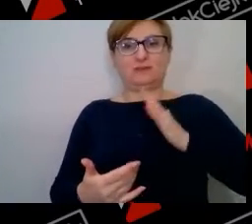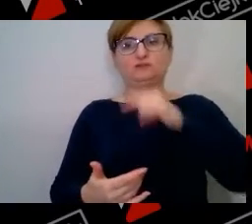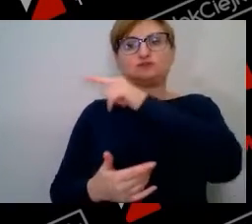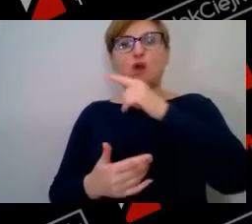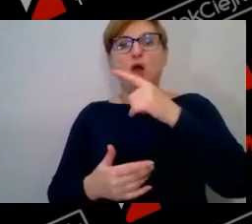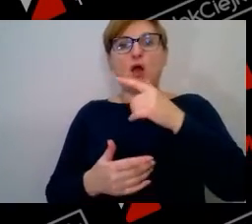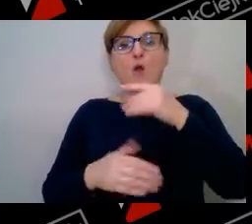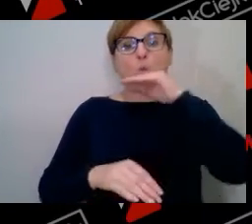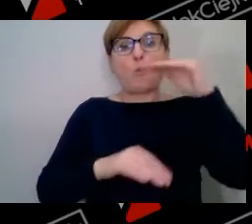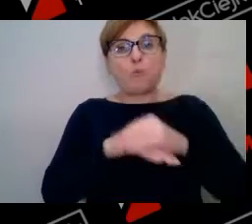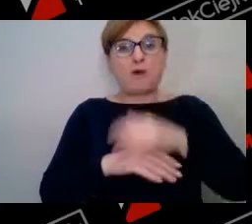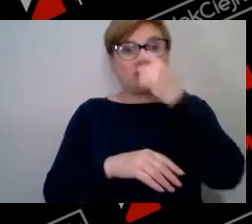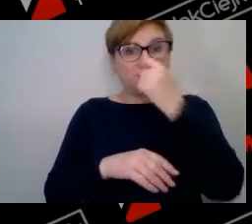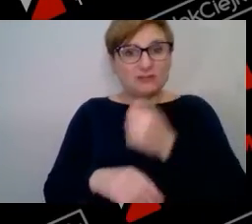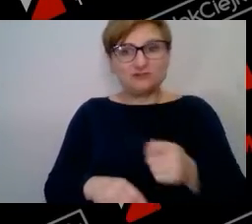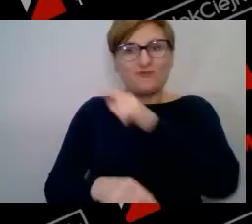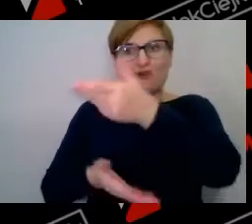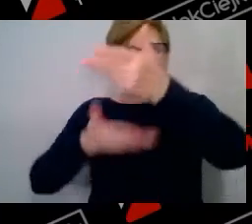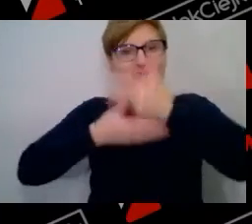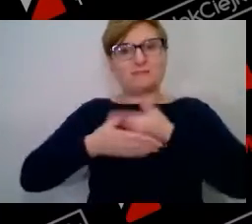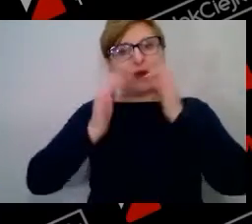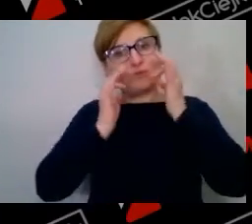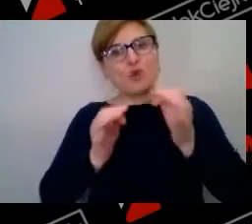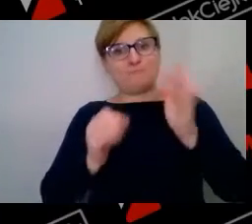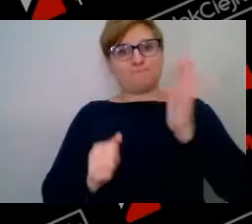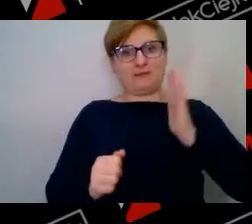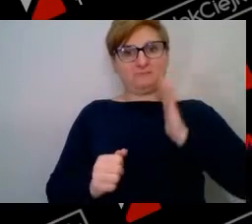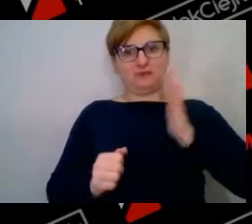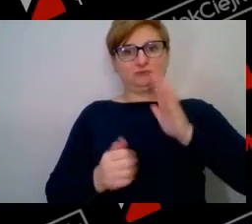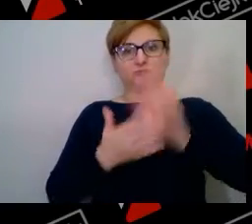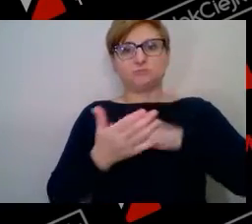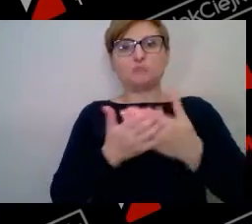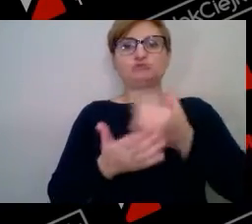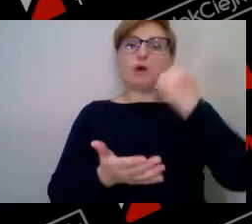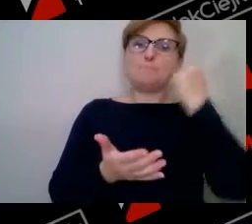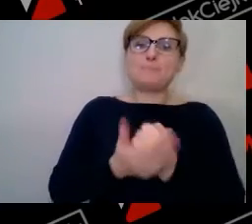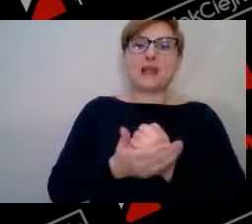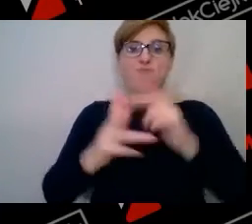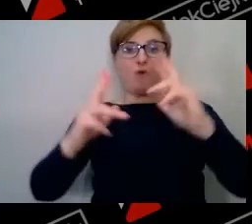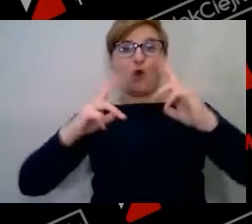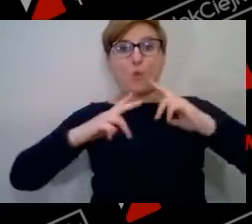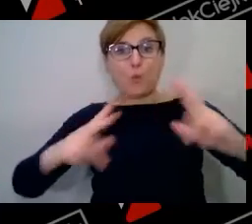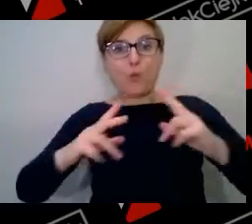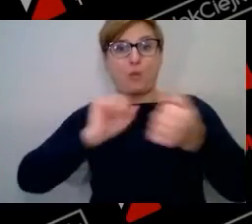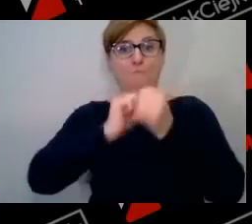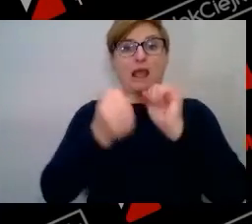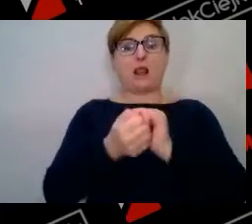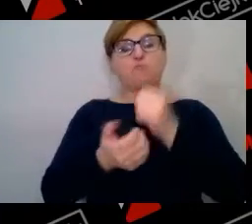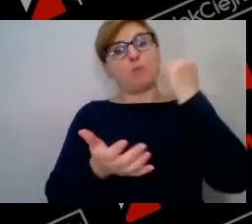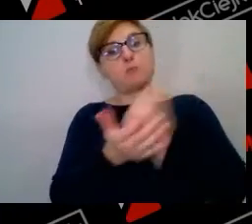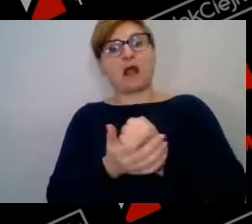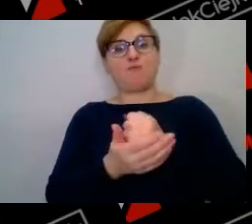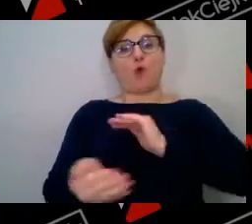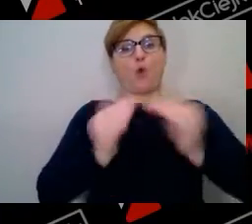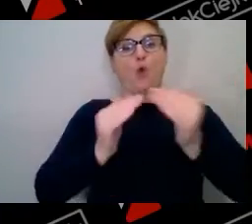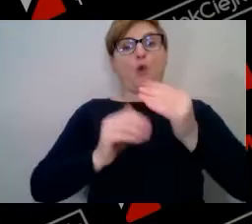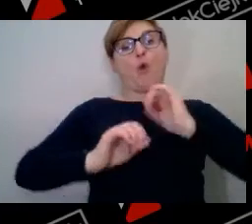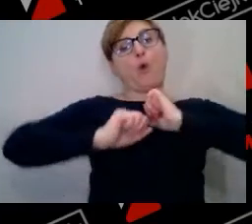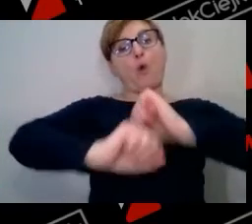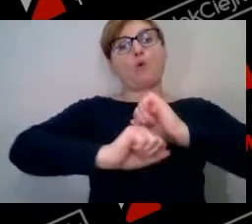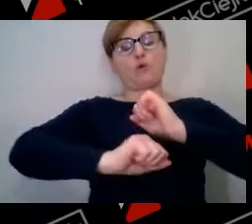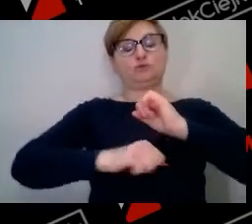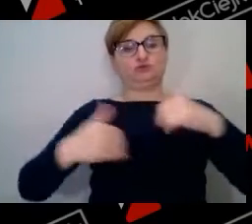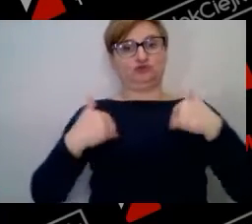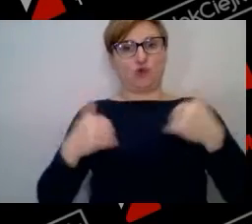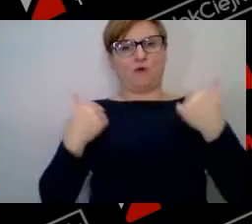dają realną ochronę praw pracowniczych, czyli na przykład prawo do płatnego urlopu czy ochrony zdrowia. Postulujemy walkę ze śmieciowym